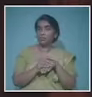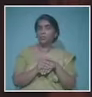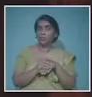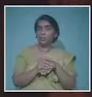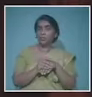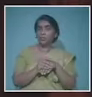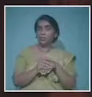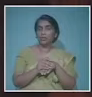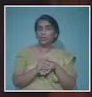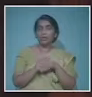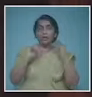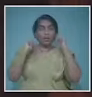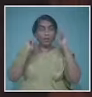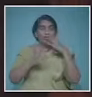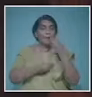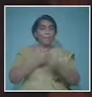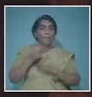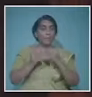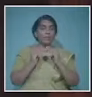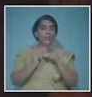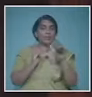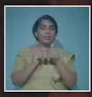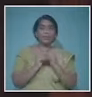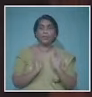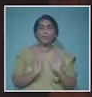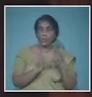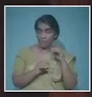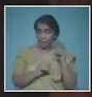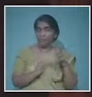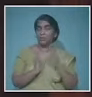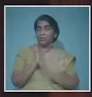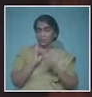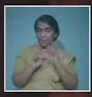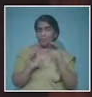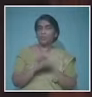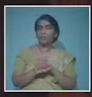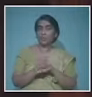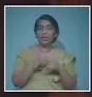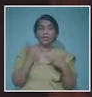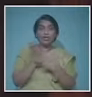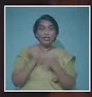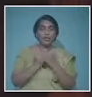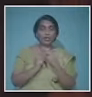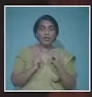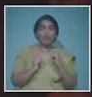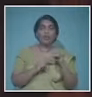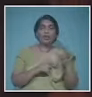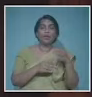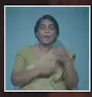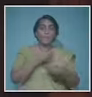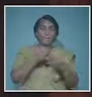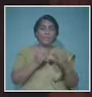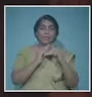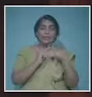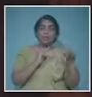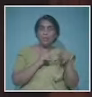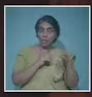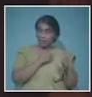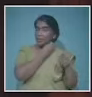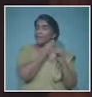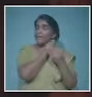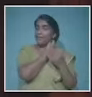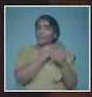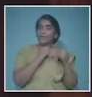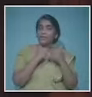wes Saubagya nishpadana gamman api patang arantino. Api amatya anshya tuli samurdhege neme saubagya nishpadana gamman vyapute venam patang